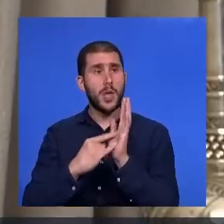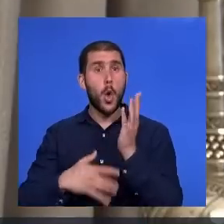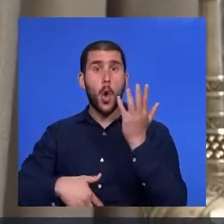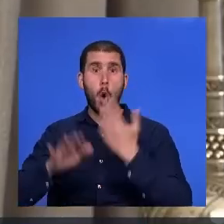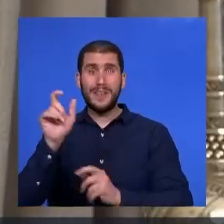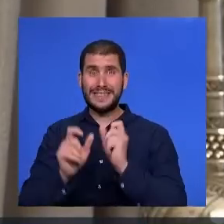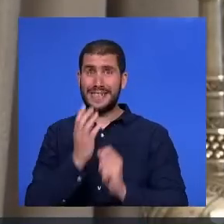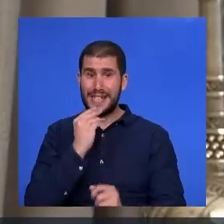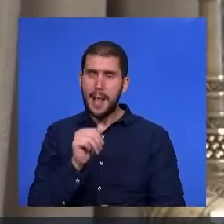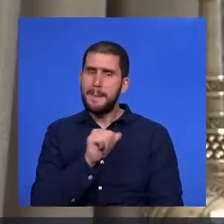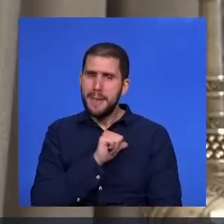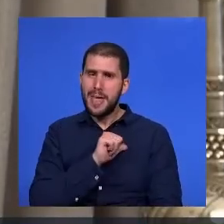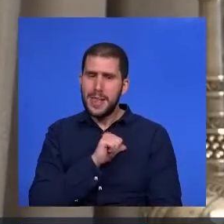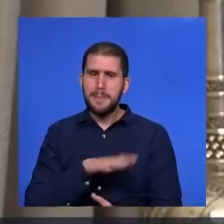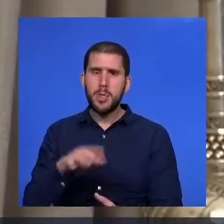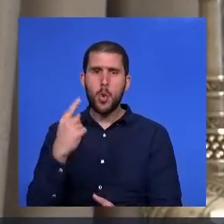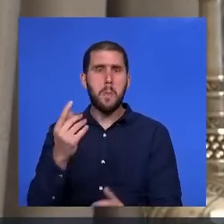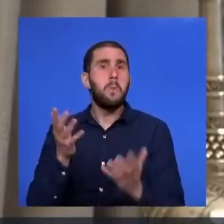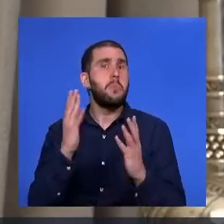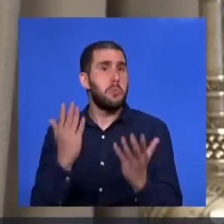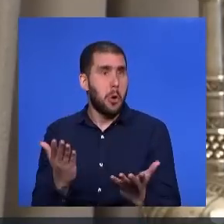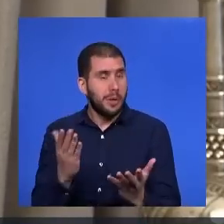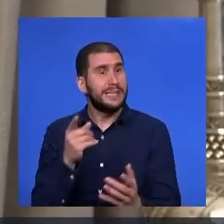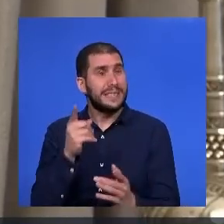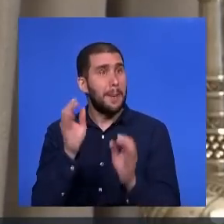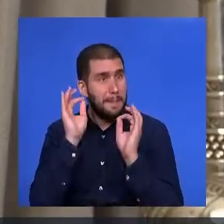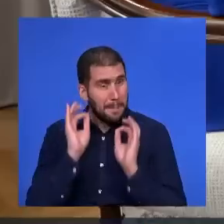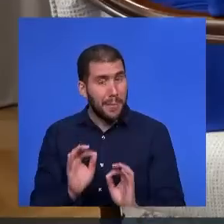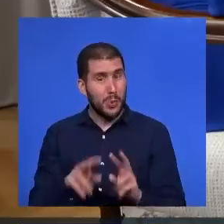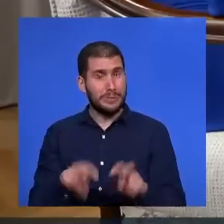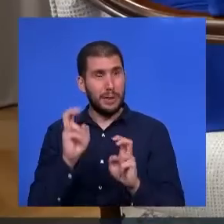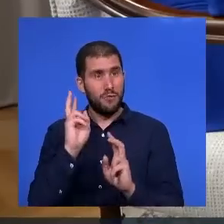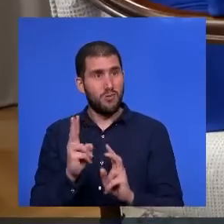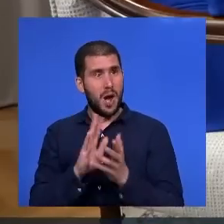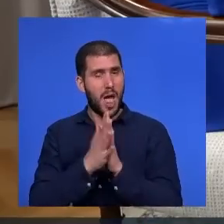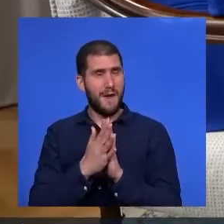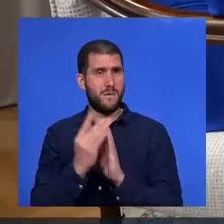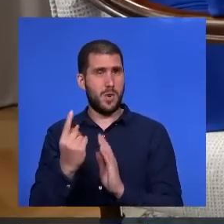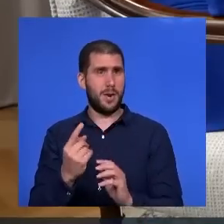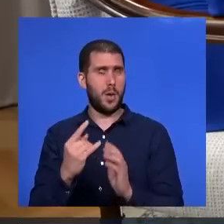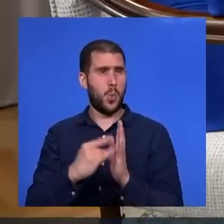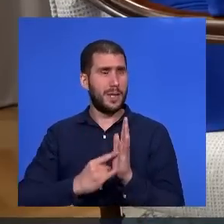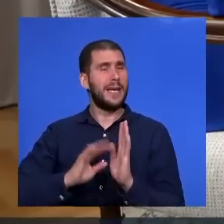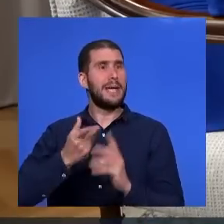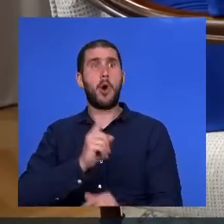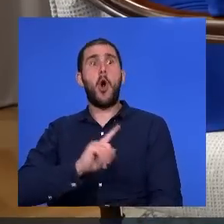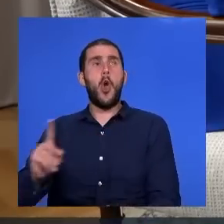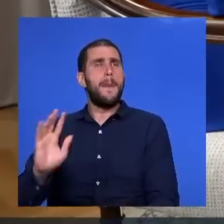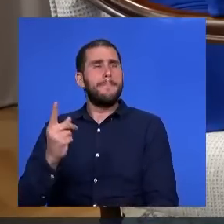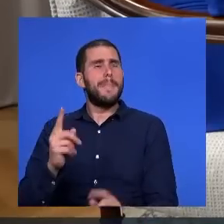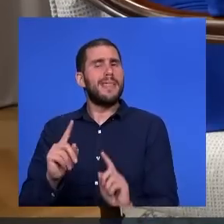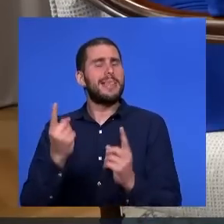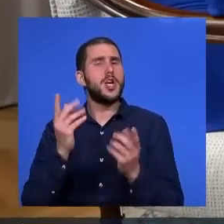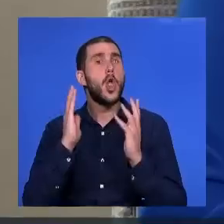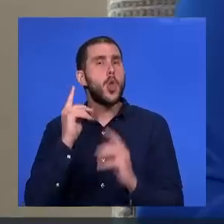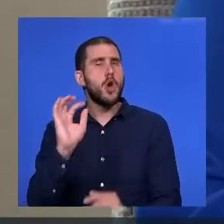המדינה מתעניינים בתחום הזה כל כך, שזה בדיוק הרגע שאתה יכול להפוך אותו לרגע אדוני חוקתי. אדוני הנשיא, ואם לא, מה תרחיש הימים